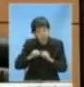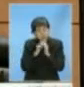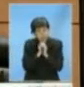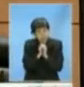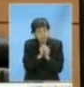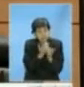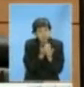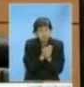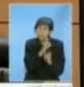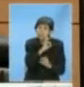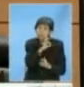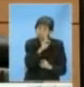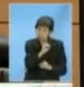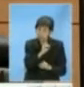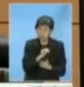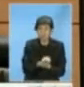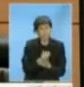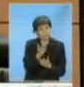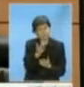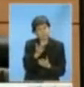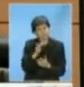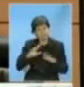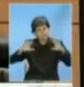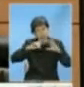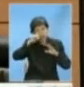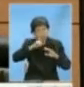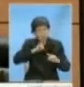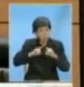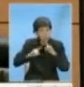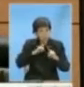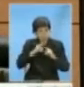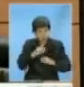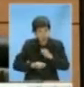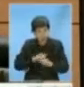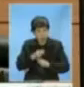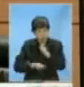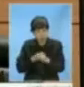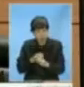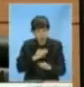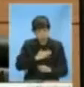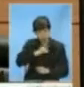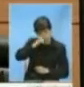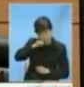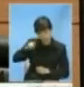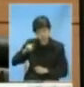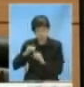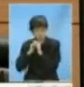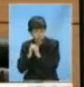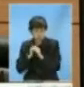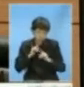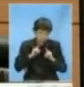แสดงเงินแสดงให้เห็นว่าการพูดคุยหรือว่าการเจรจาทางการค้ากับคู่ค้าอย่างนั้น